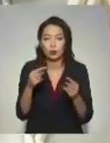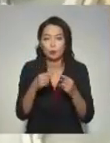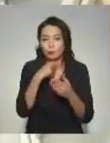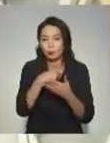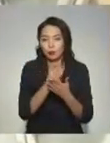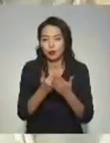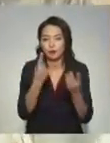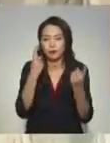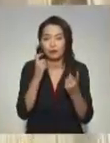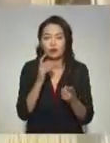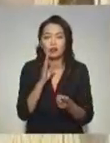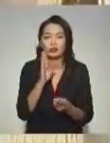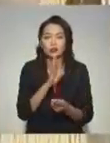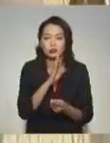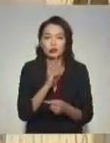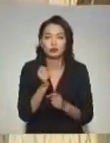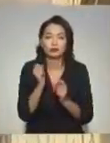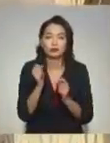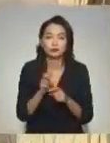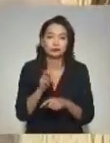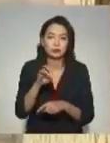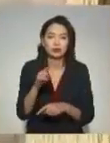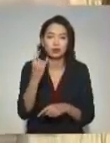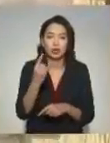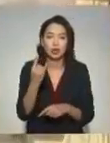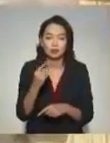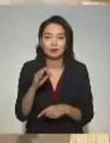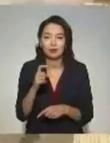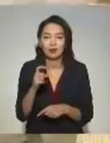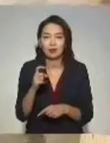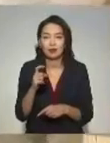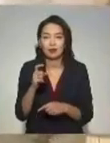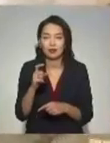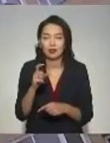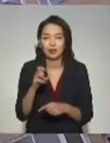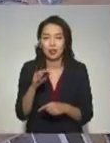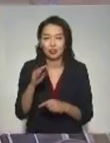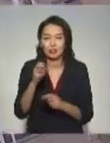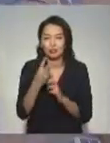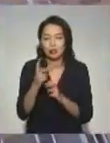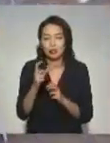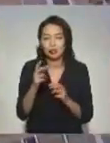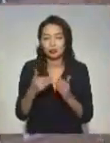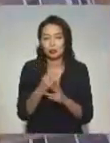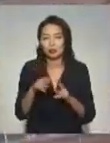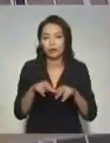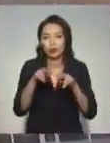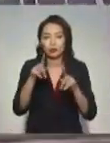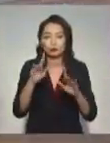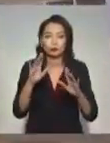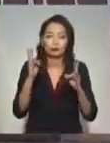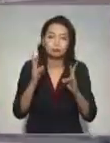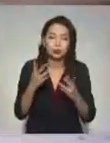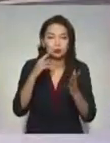информации, горожанка выбросилась из окна тех этажа 12-этажной новостройки. Было ли это случайностью или преднамеренно, выяснит